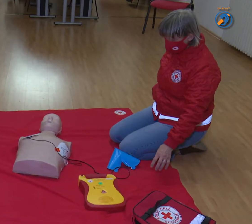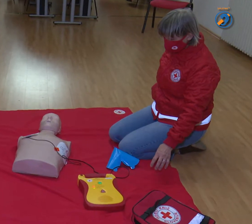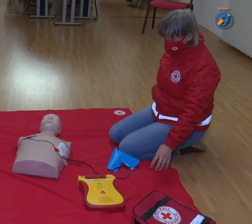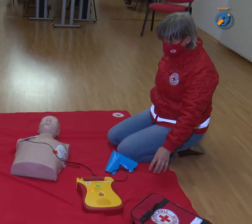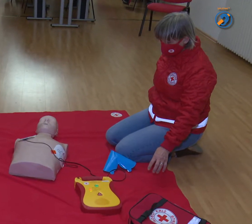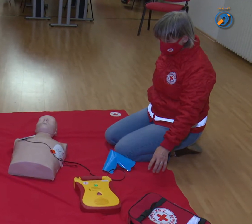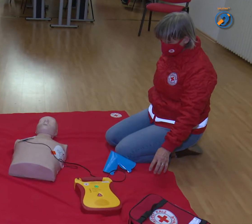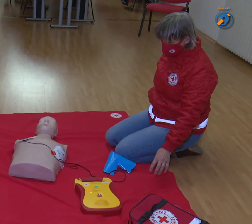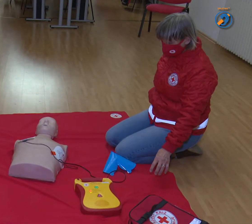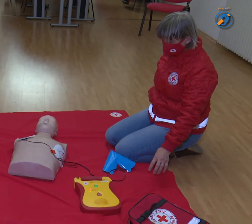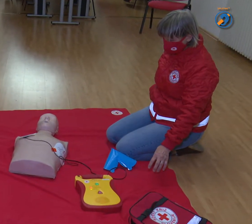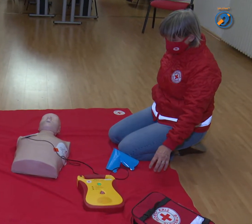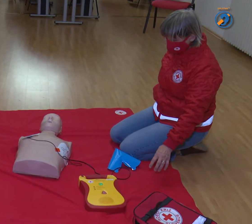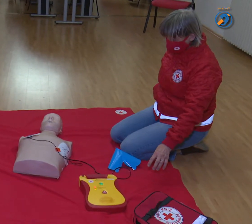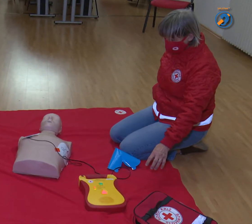Vsi v stran.